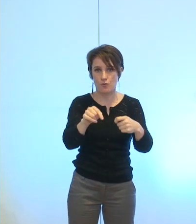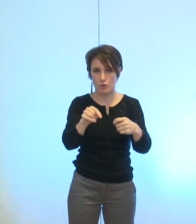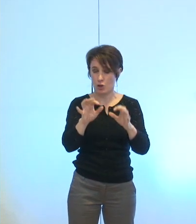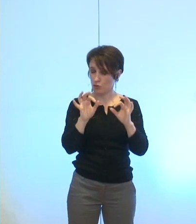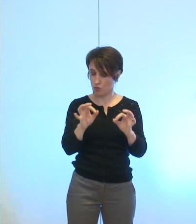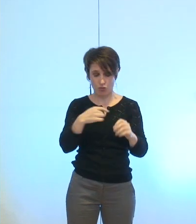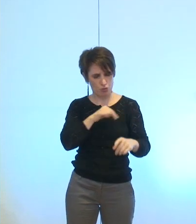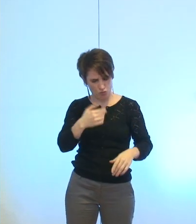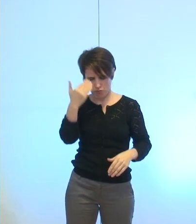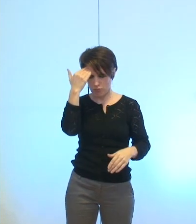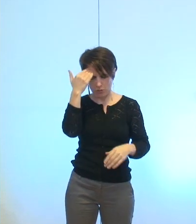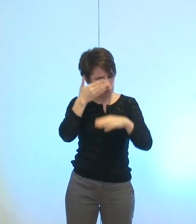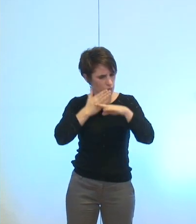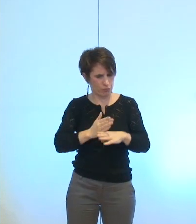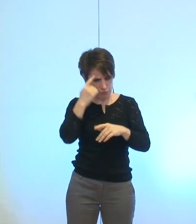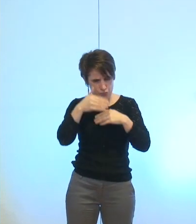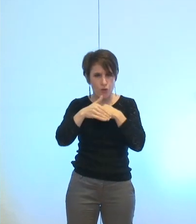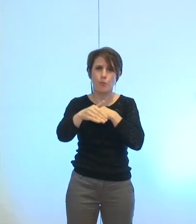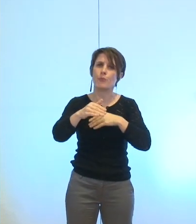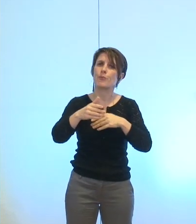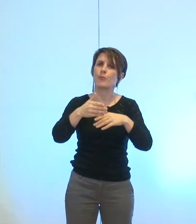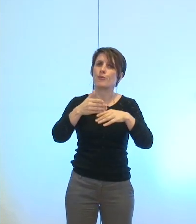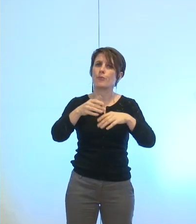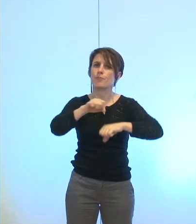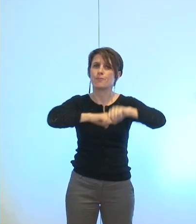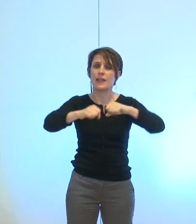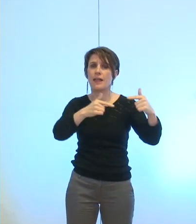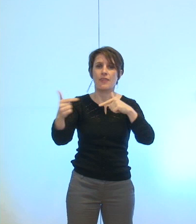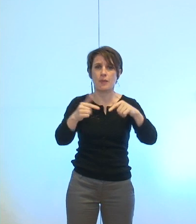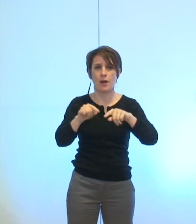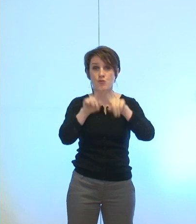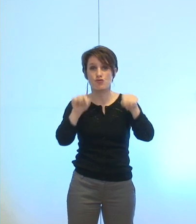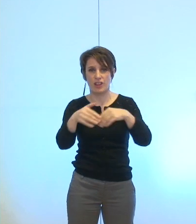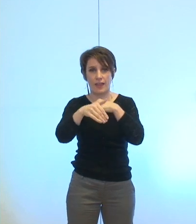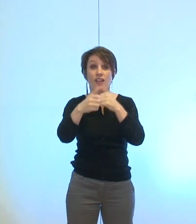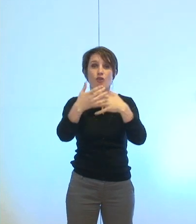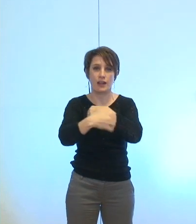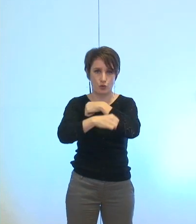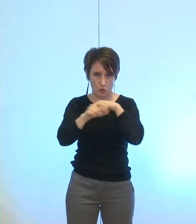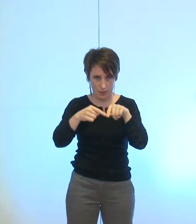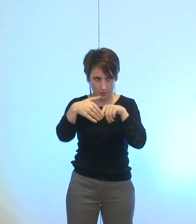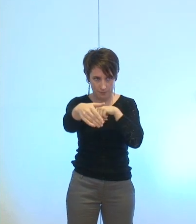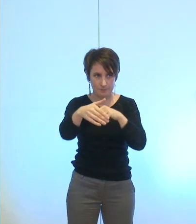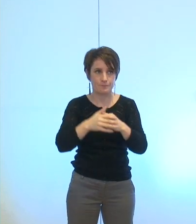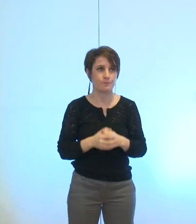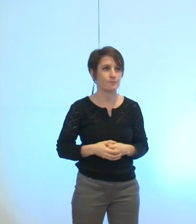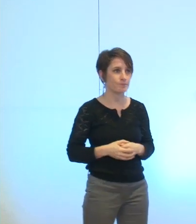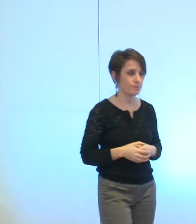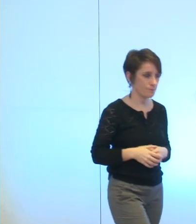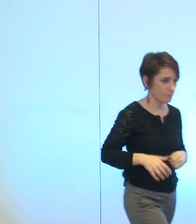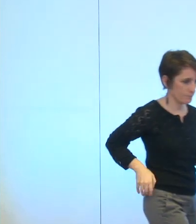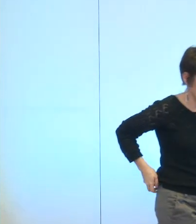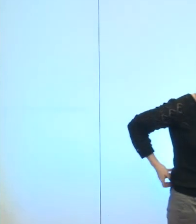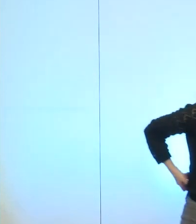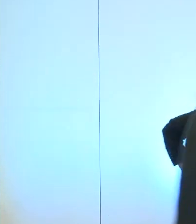débat budgétaire dans quelques semaines pour aller un peu plus avant dans